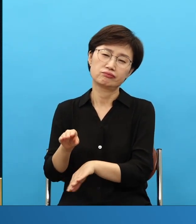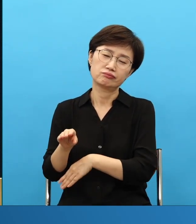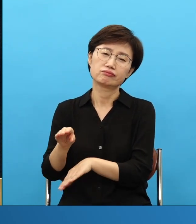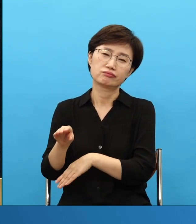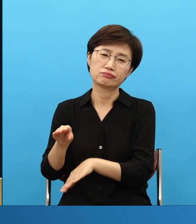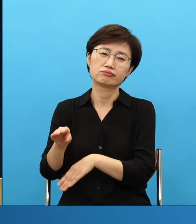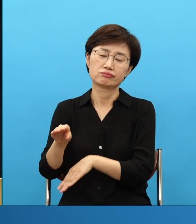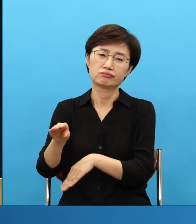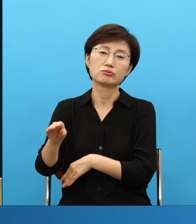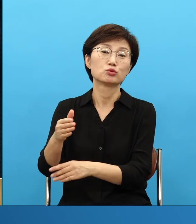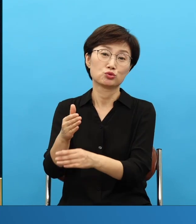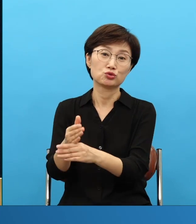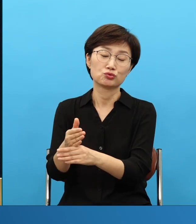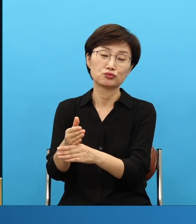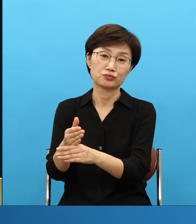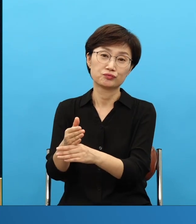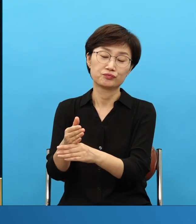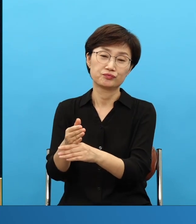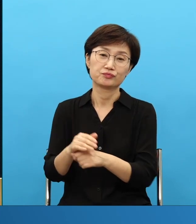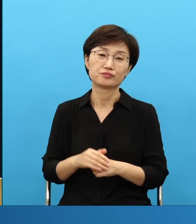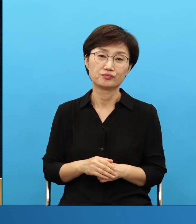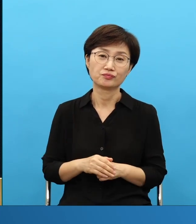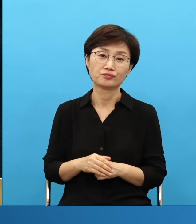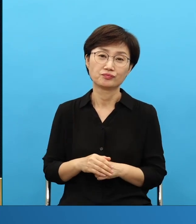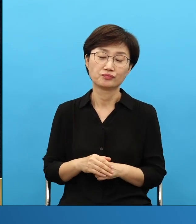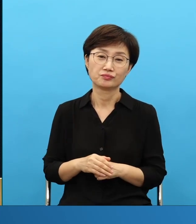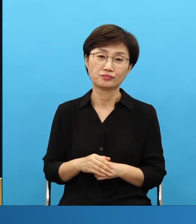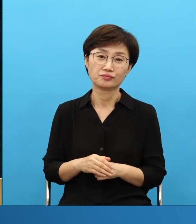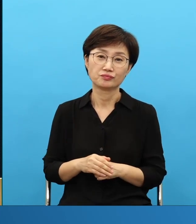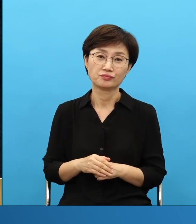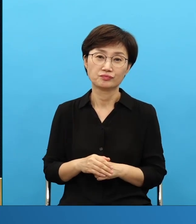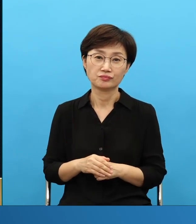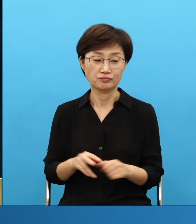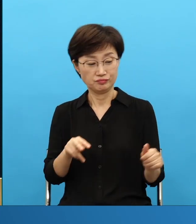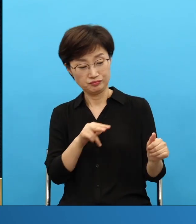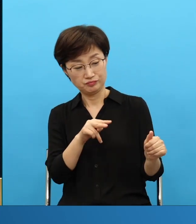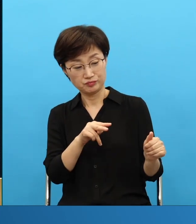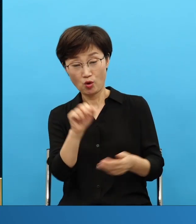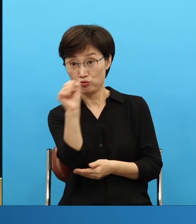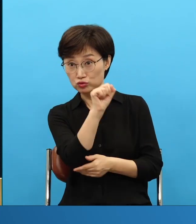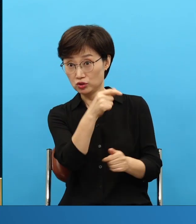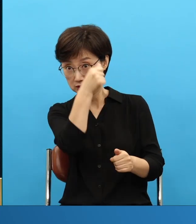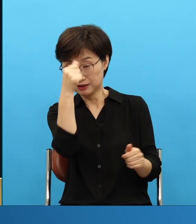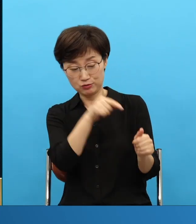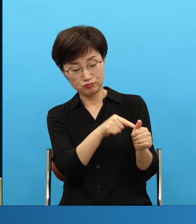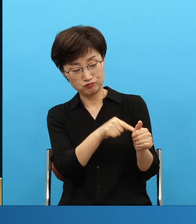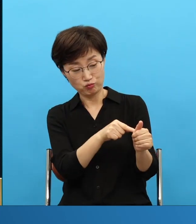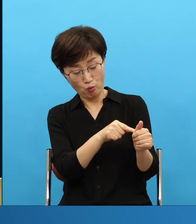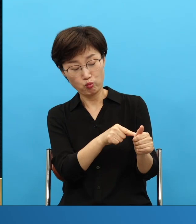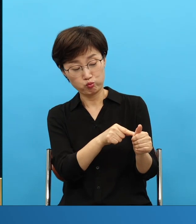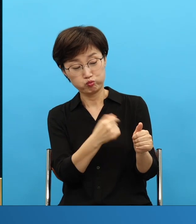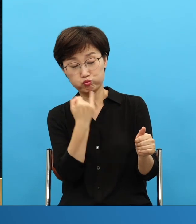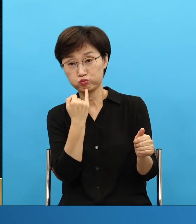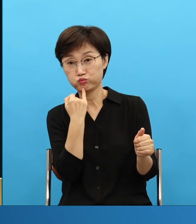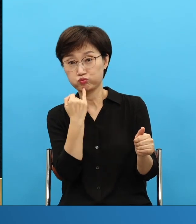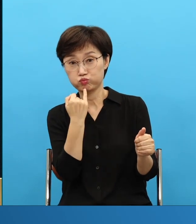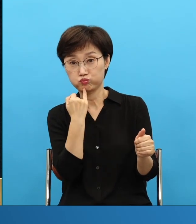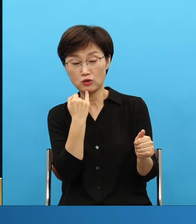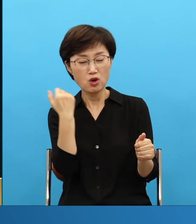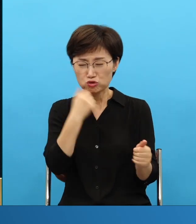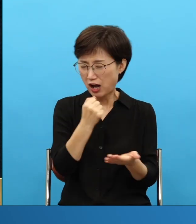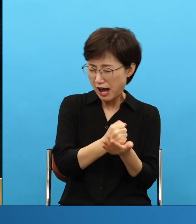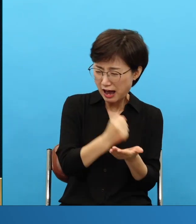were scheduled to go for about an hour or so. 뭐 사람이 나쁜 사람도 아니고 남에 대한 뭐 얘기하는 것도